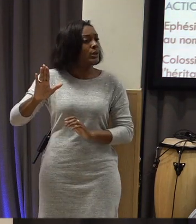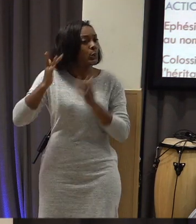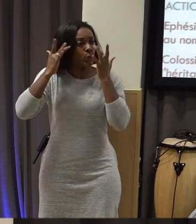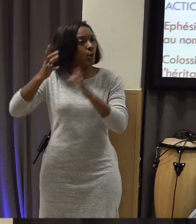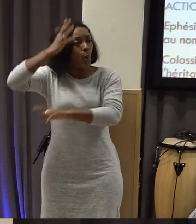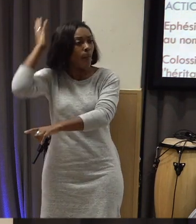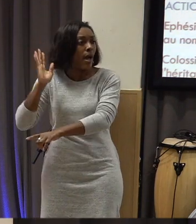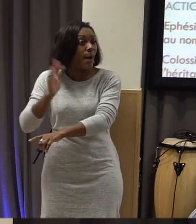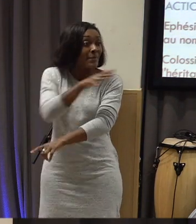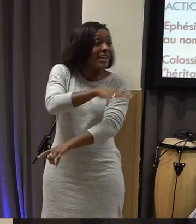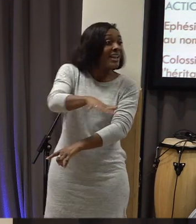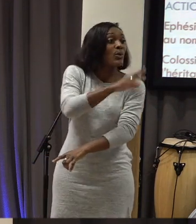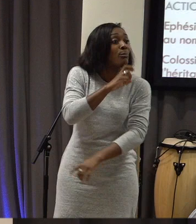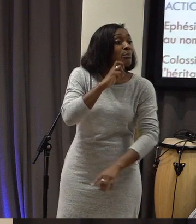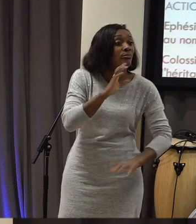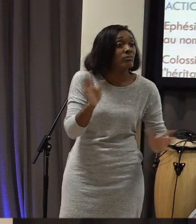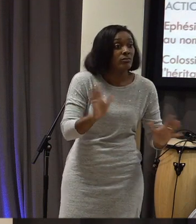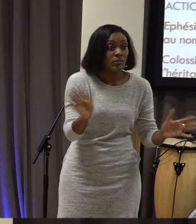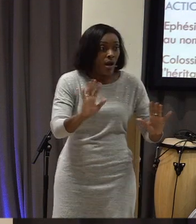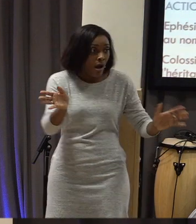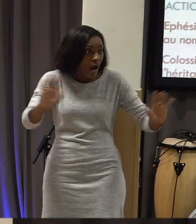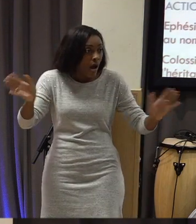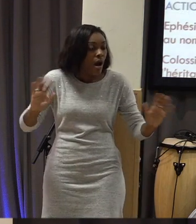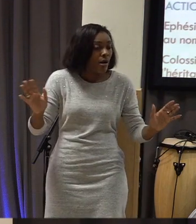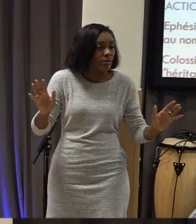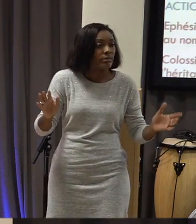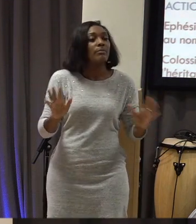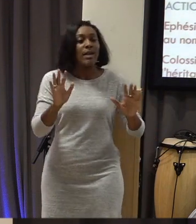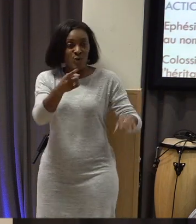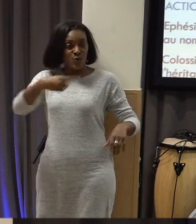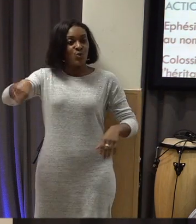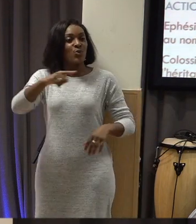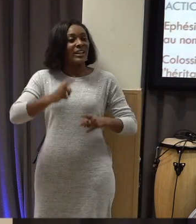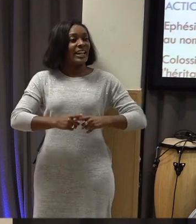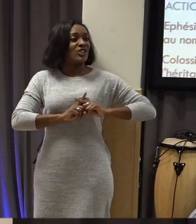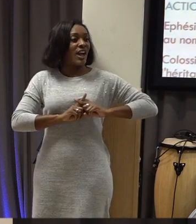Dans le royaume de Dieu, l'image du Dieu vivant a été plaquée sur l'homme.